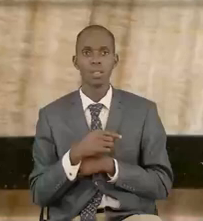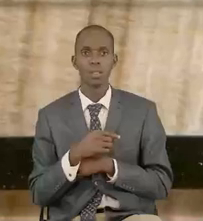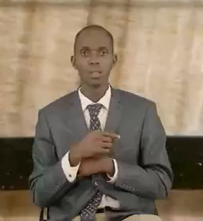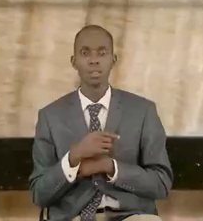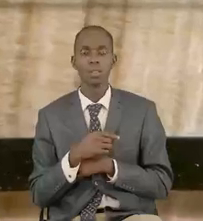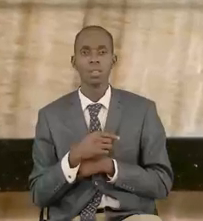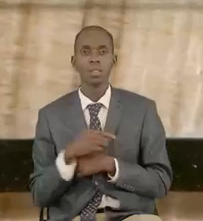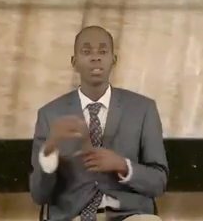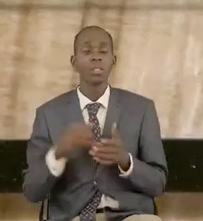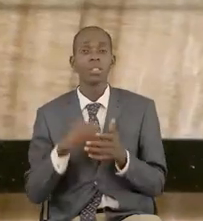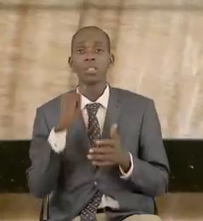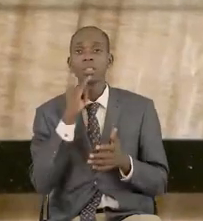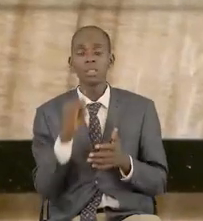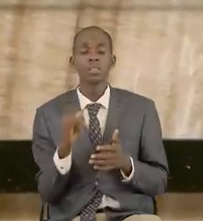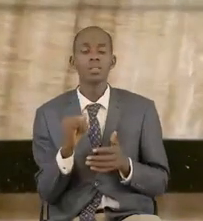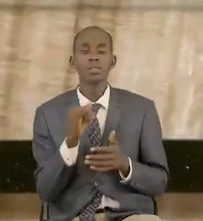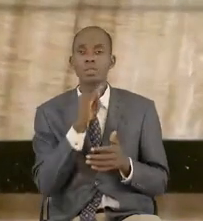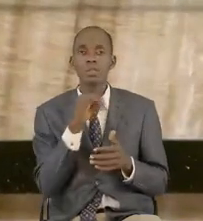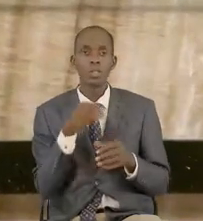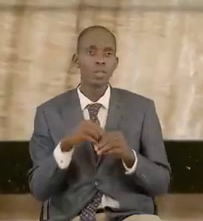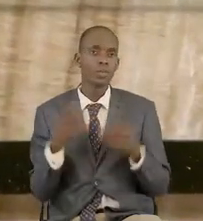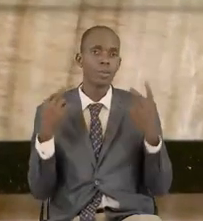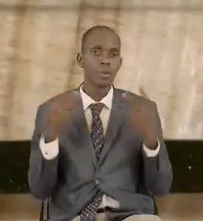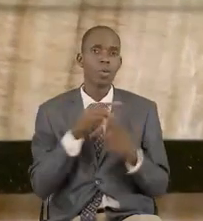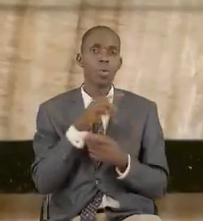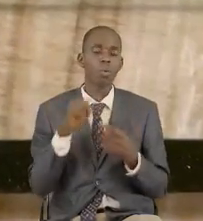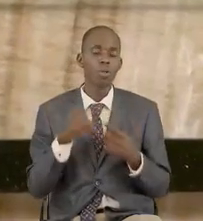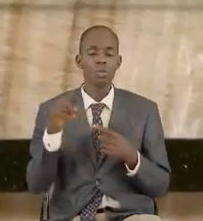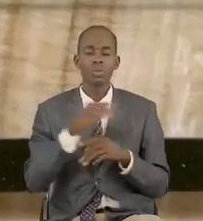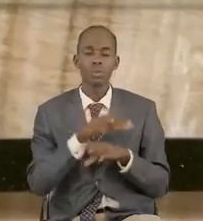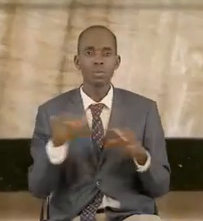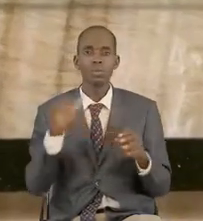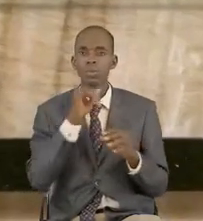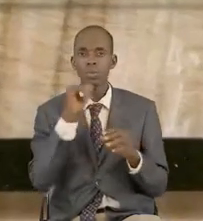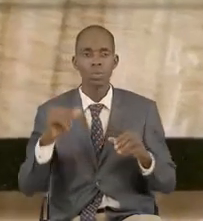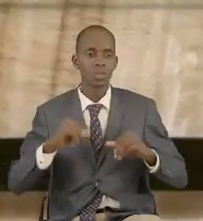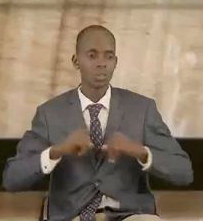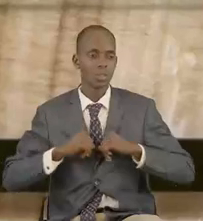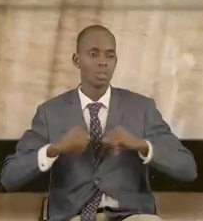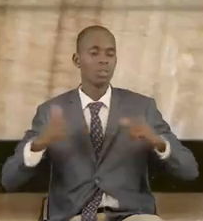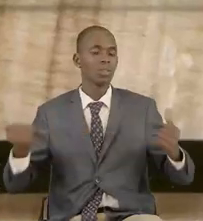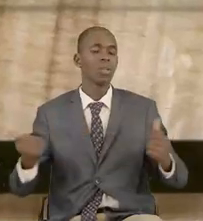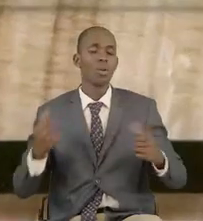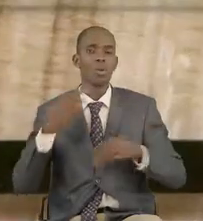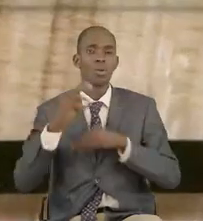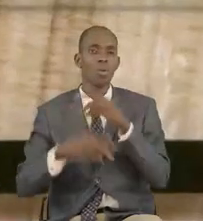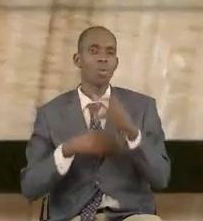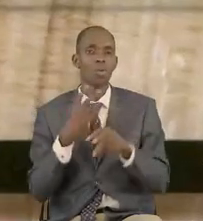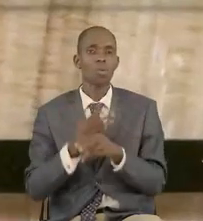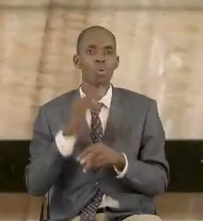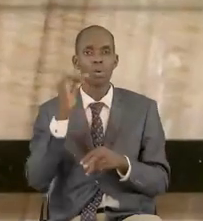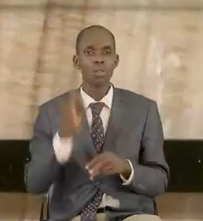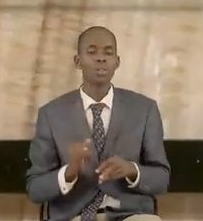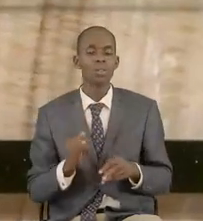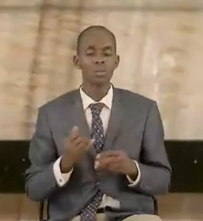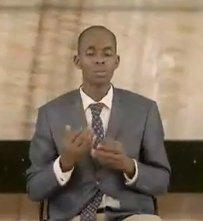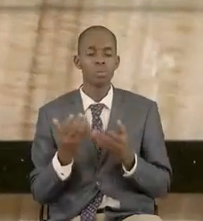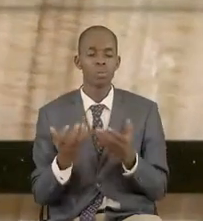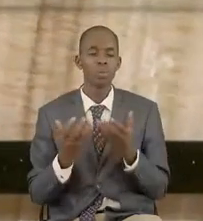ne renonces pas au convoitises mondaine autant dans ce modèle au caractère mondain